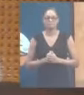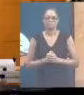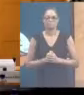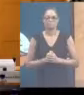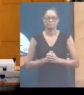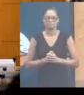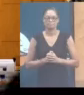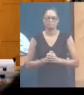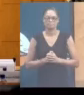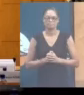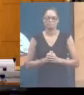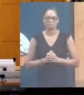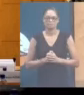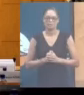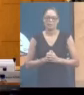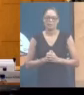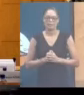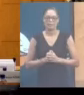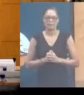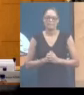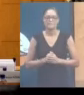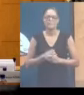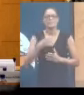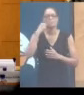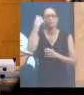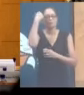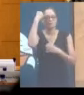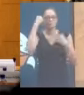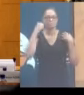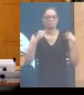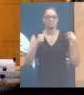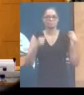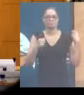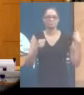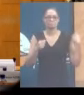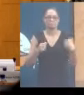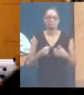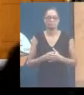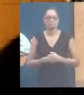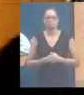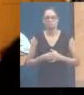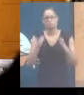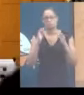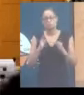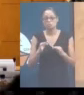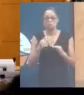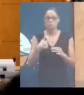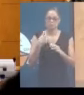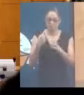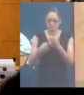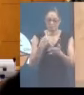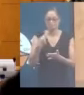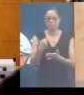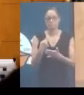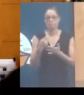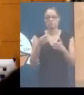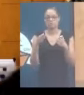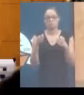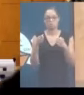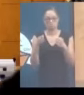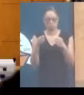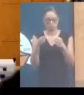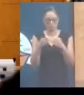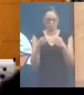Monsieur le PCE. Monsieur le Président, et très honnêtement, je réitère ma demande au